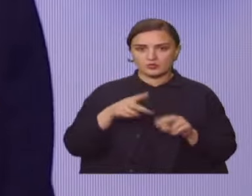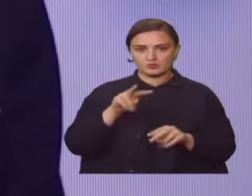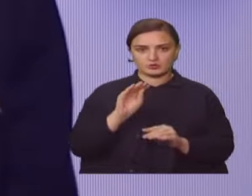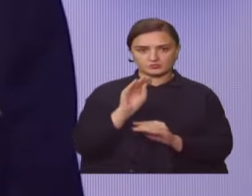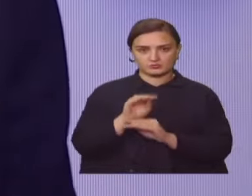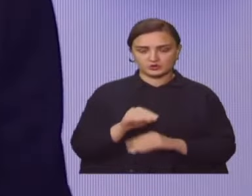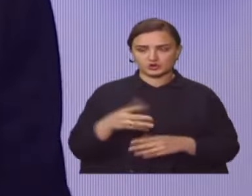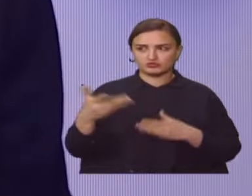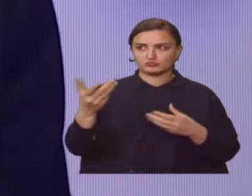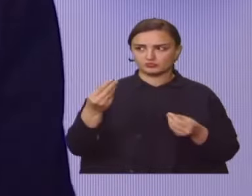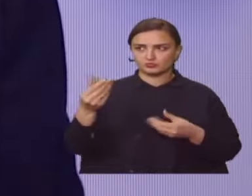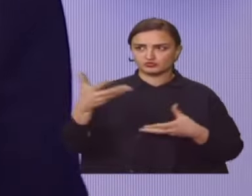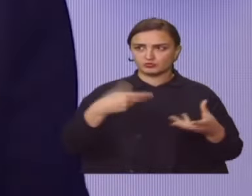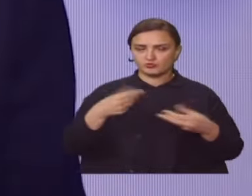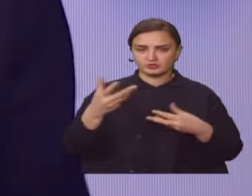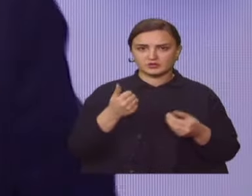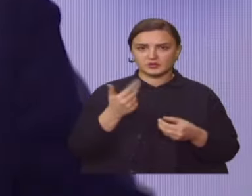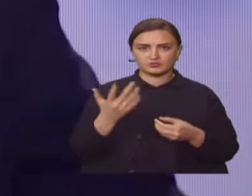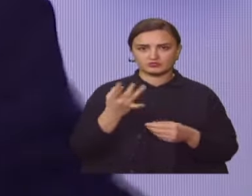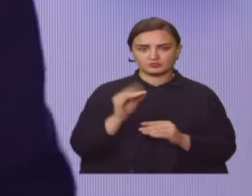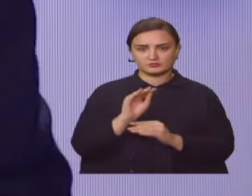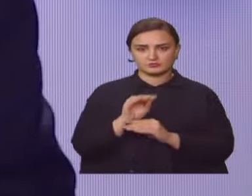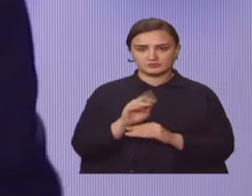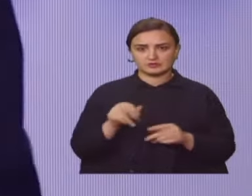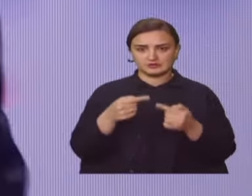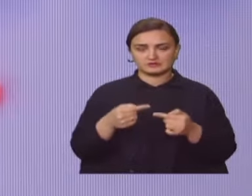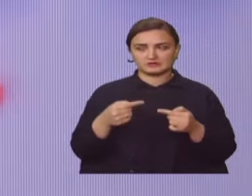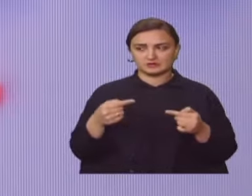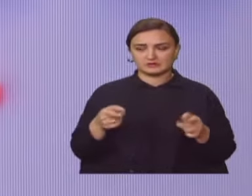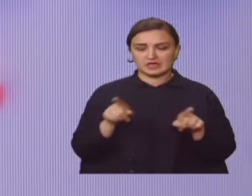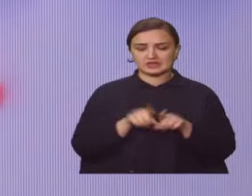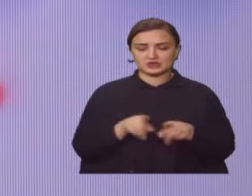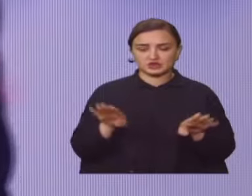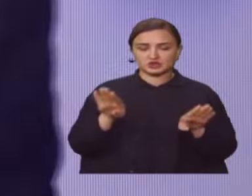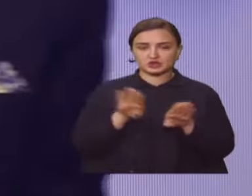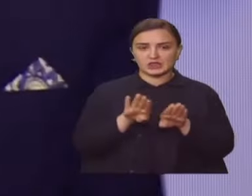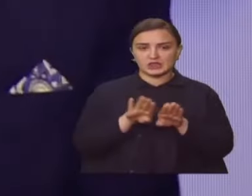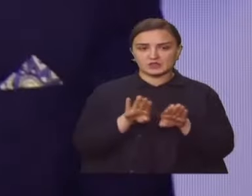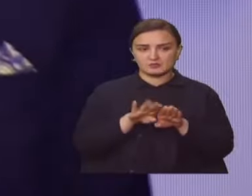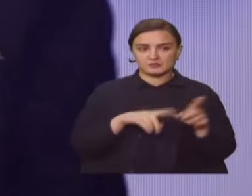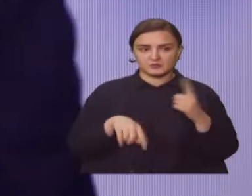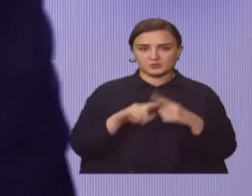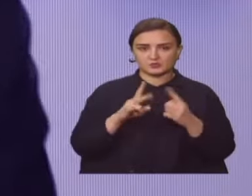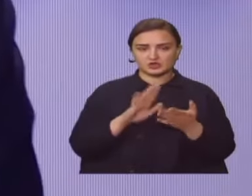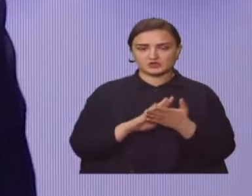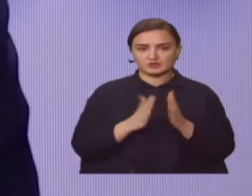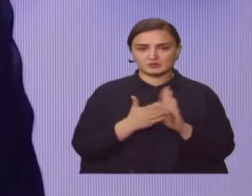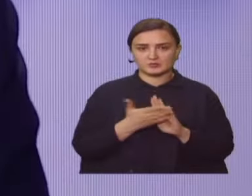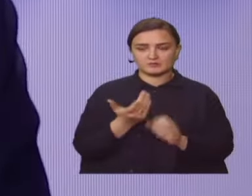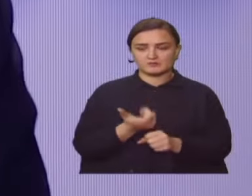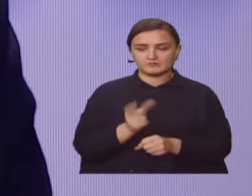თქვათ, შემოსავლები ამ რამდენჯერმე გაიზარდა და ასე შემდეგ. მაგრამ ასეთი შედარებები, მოდით შევთანხმდეთ, რომ